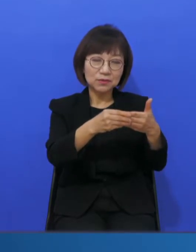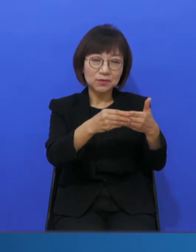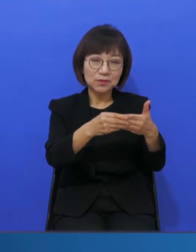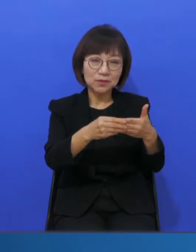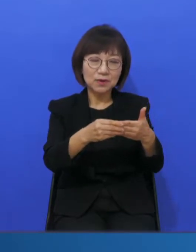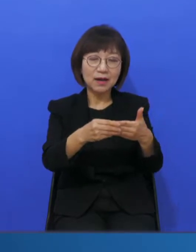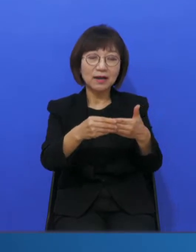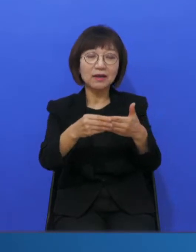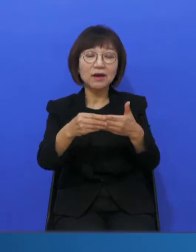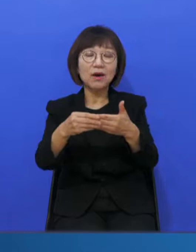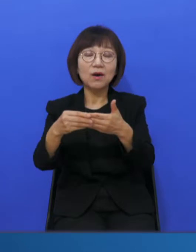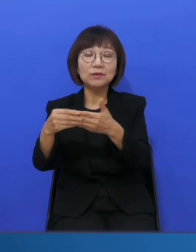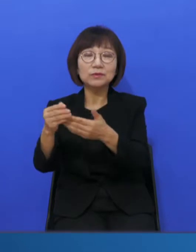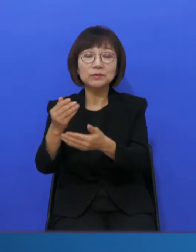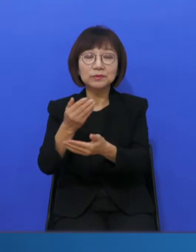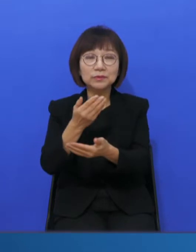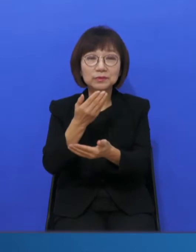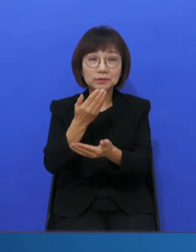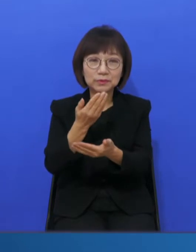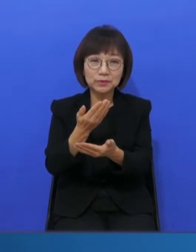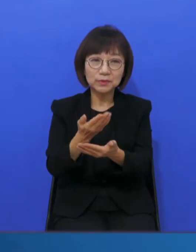나를 인도하여